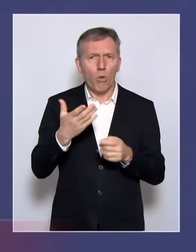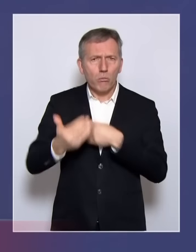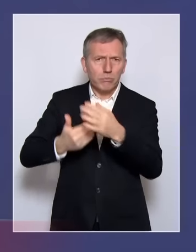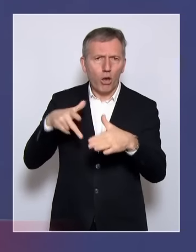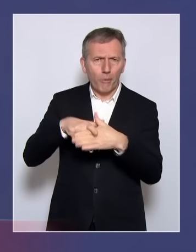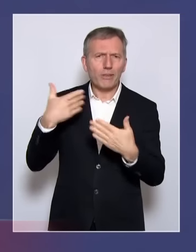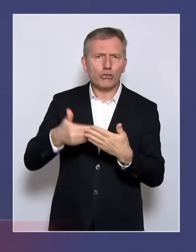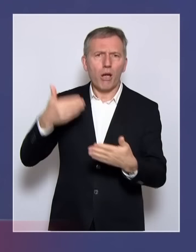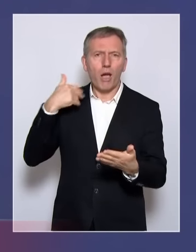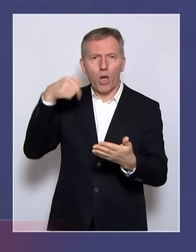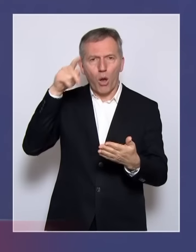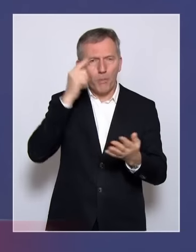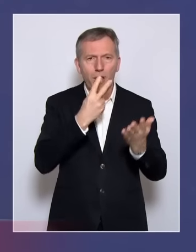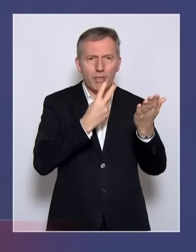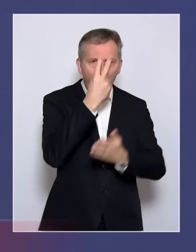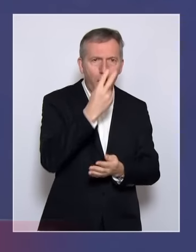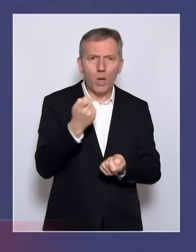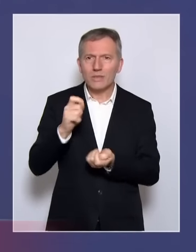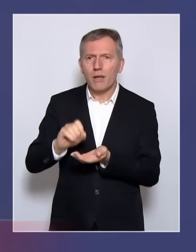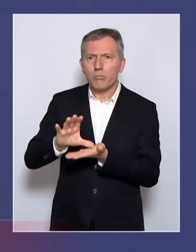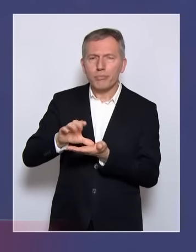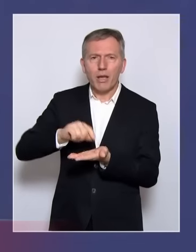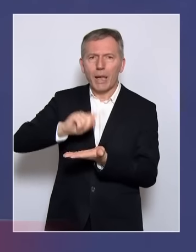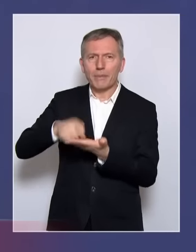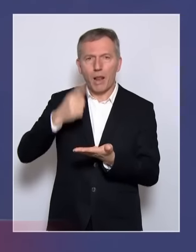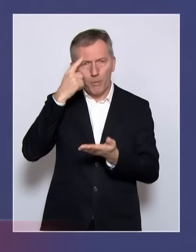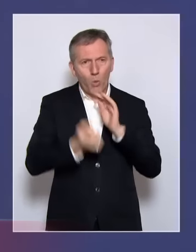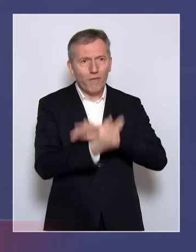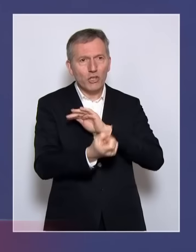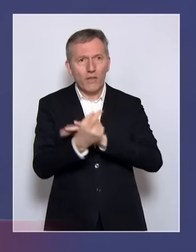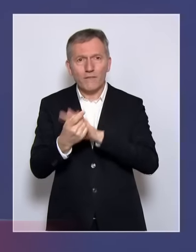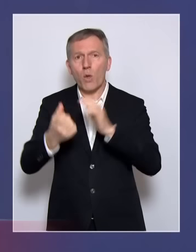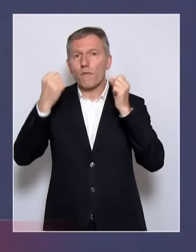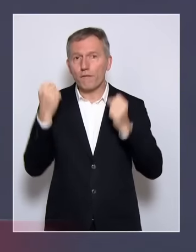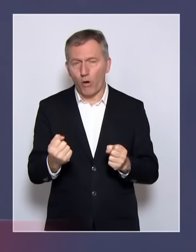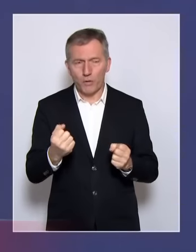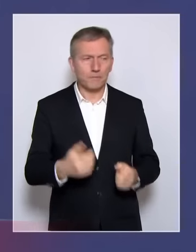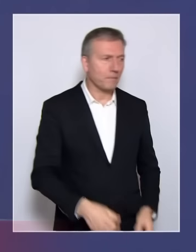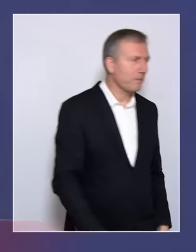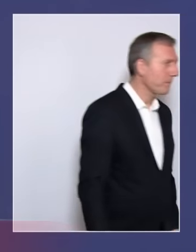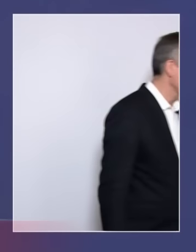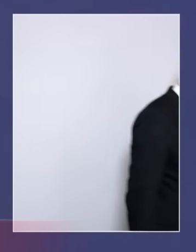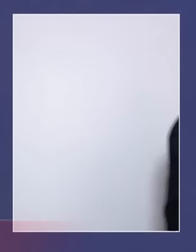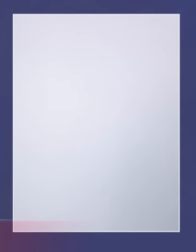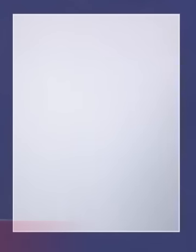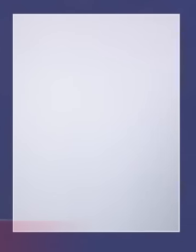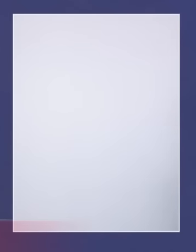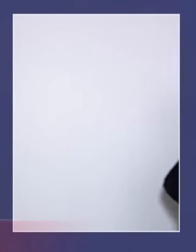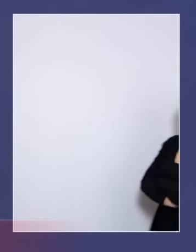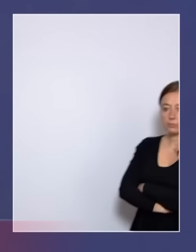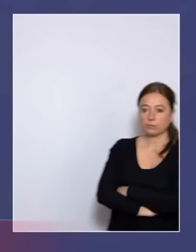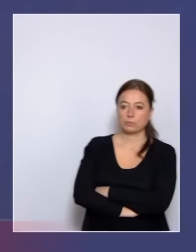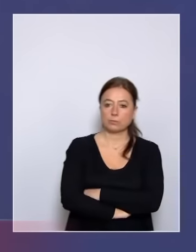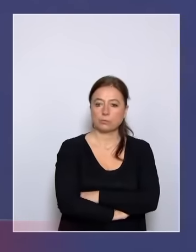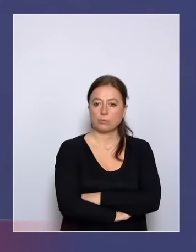du talent, du capital pour justement être un continent d'innovation. Et la dernière condition de ce pacte de prospérité, c'est